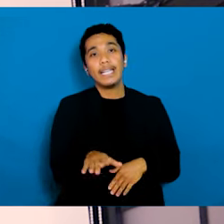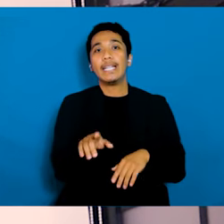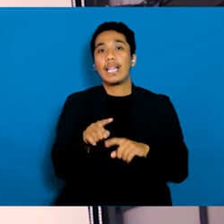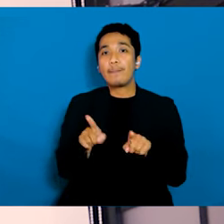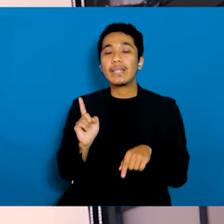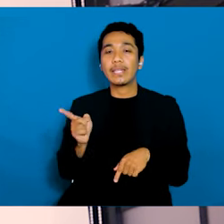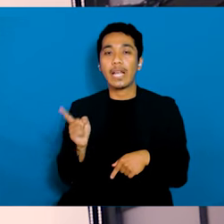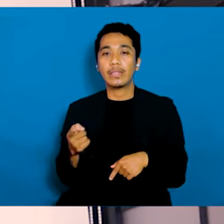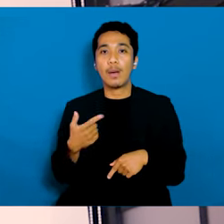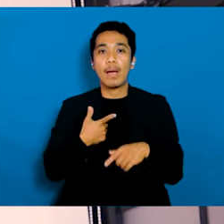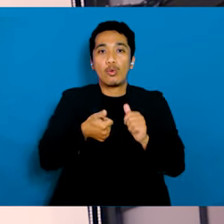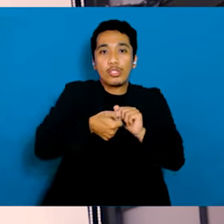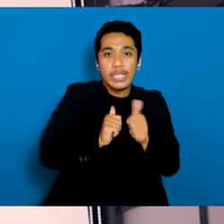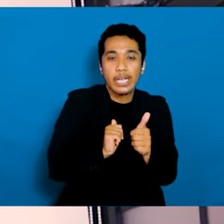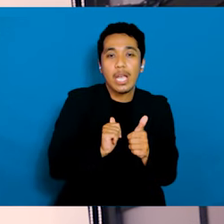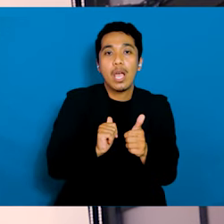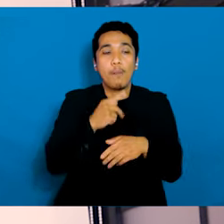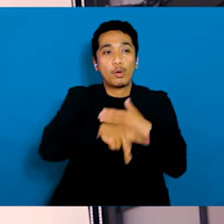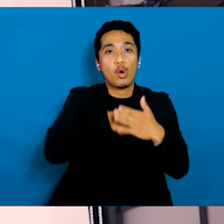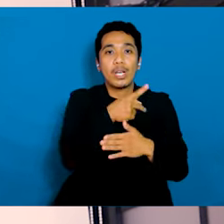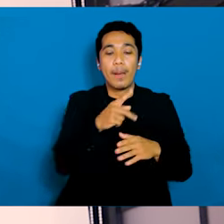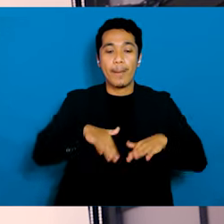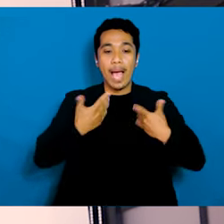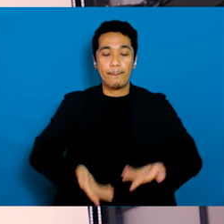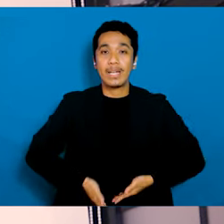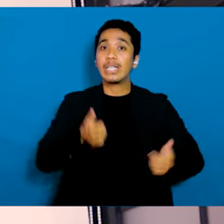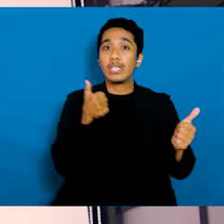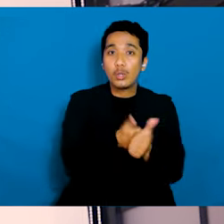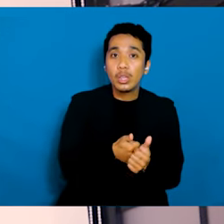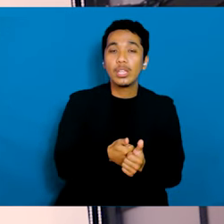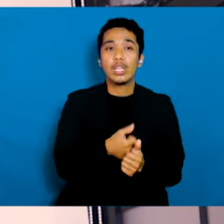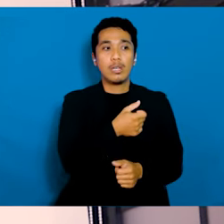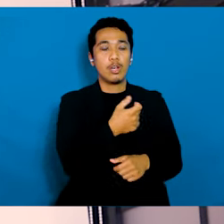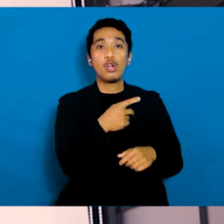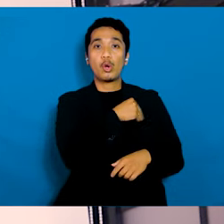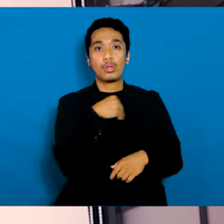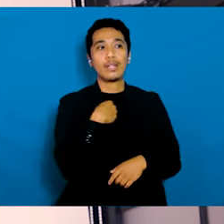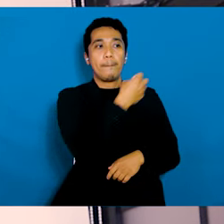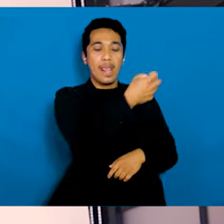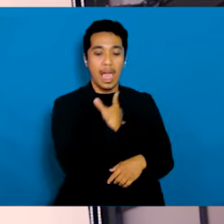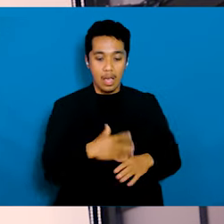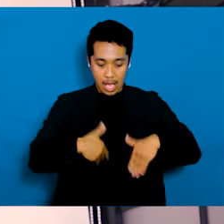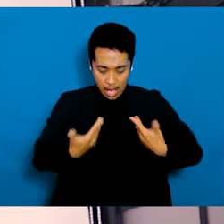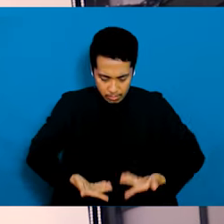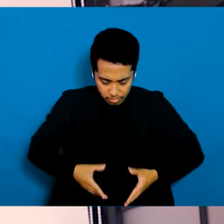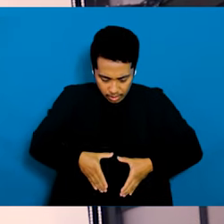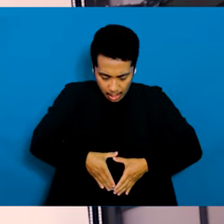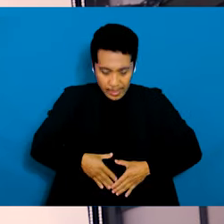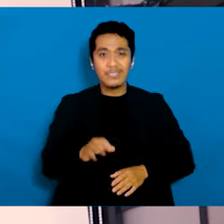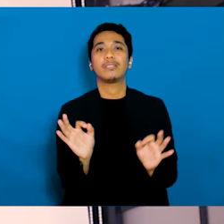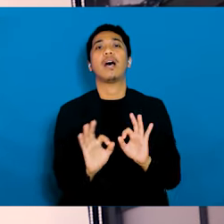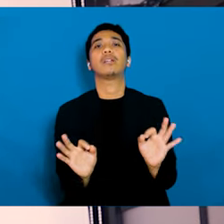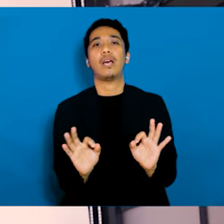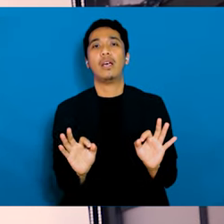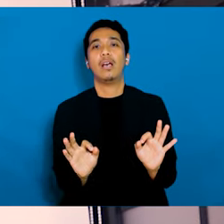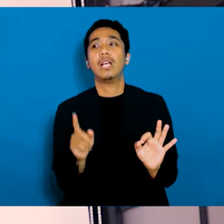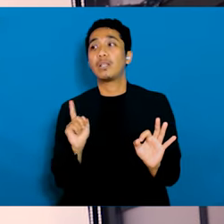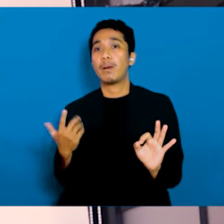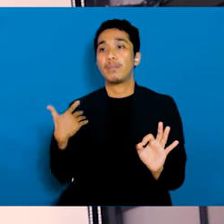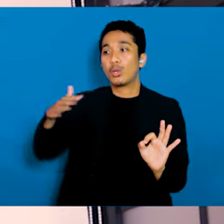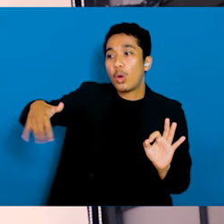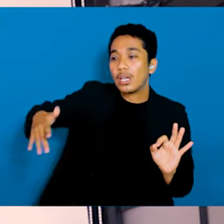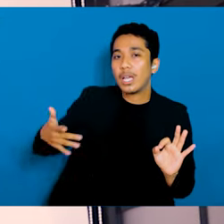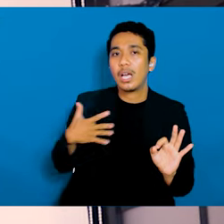adik. Ternyata ketika dia cek mau ikut program kehamilan, rahimnya sudah tidak ada.